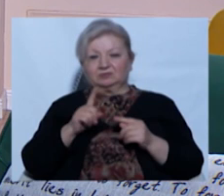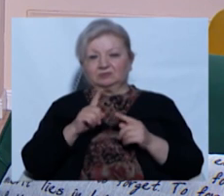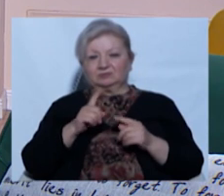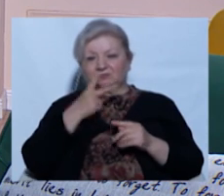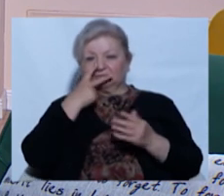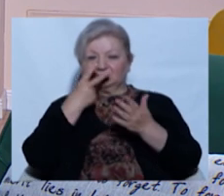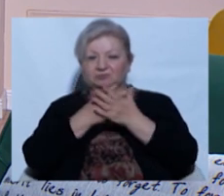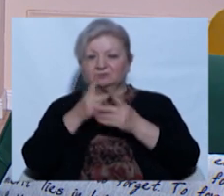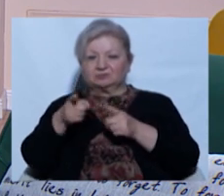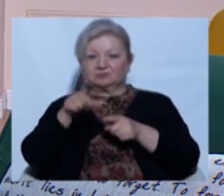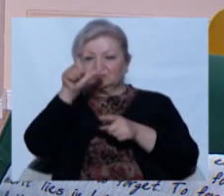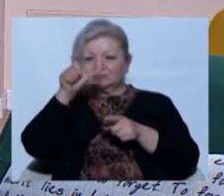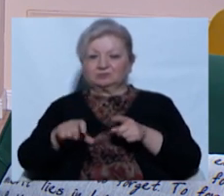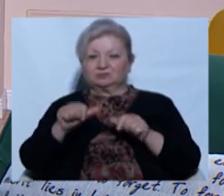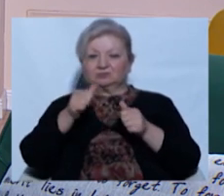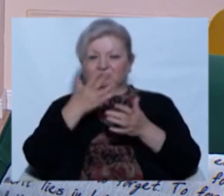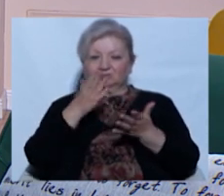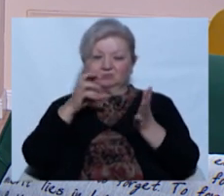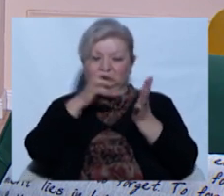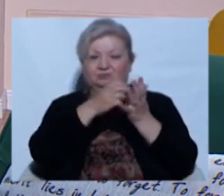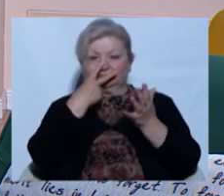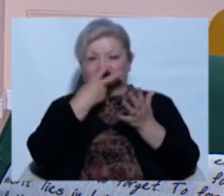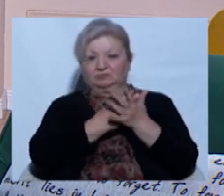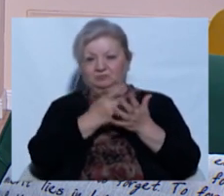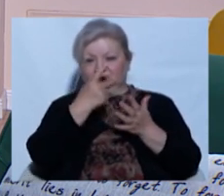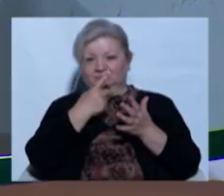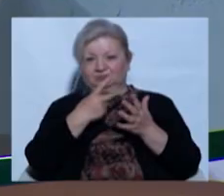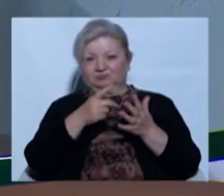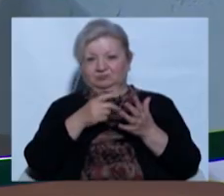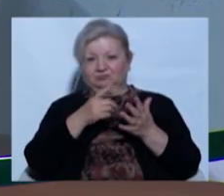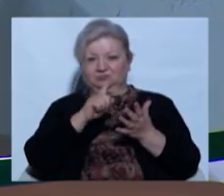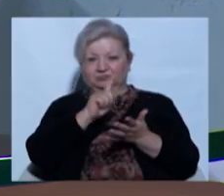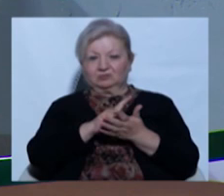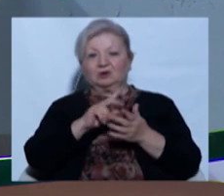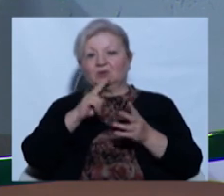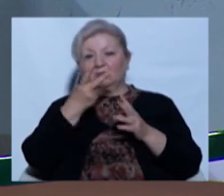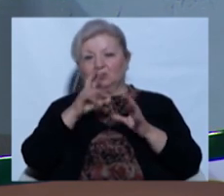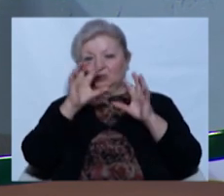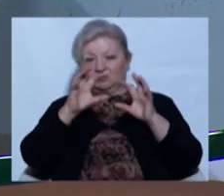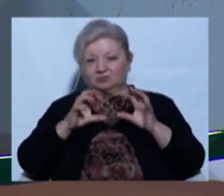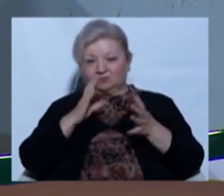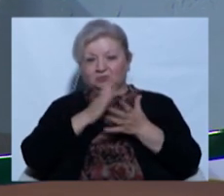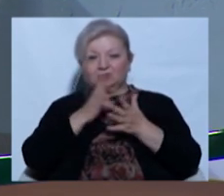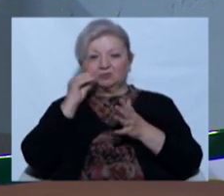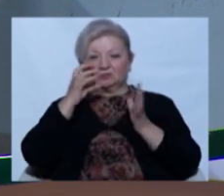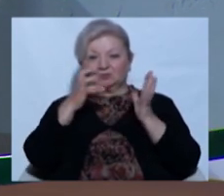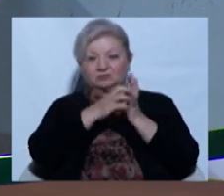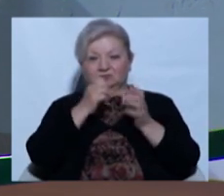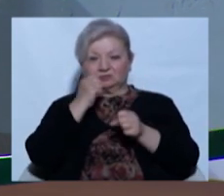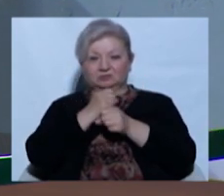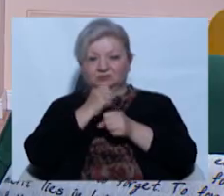რაღაცნაირად ჩანდეს ამ გერბში. და მეორე წესი, რომელიც თქვათ გერბის გაკეთებისას